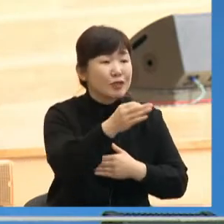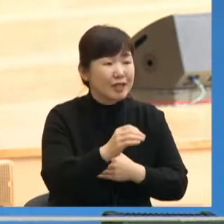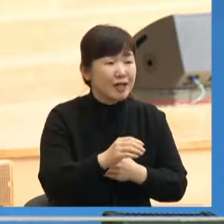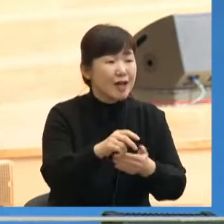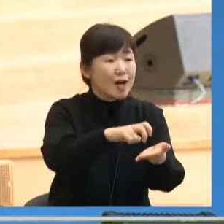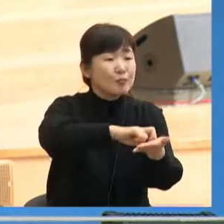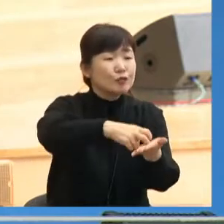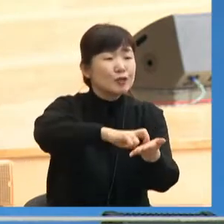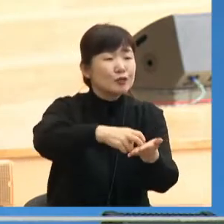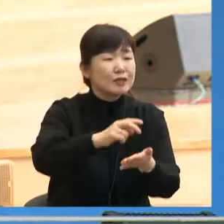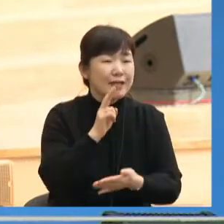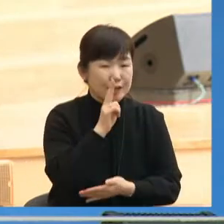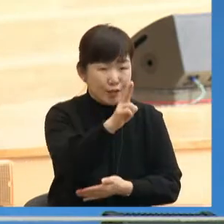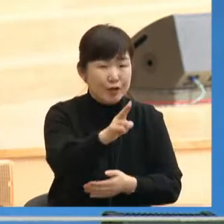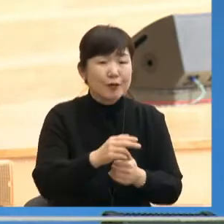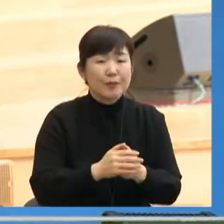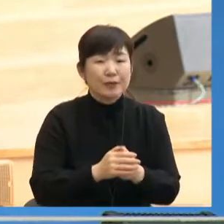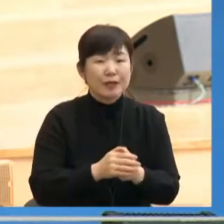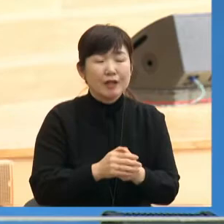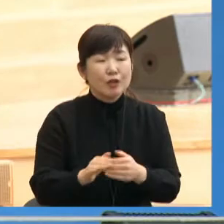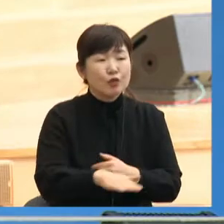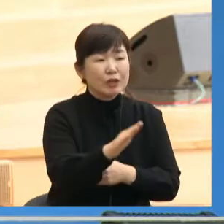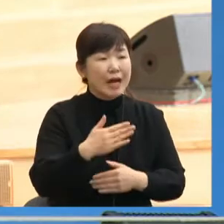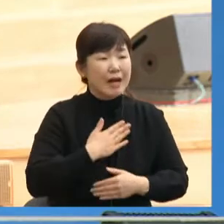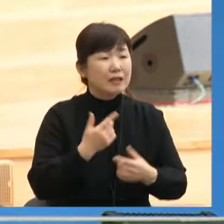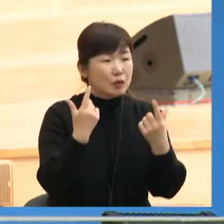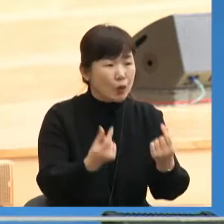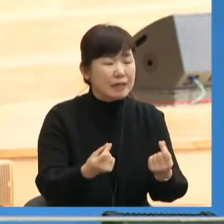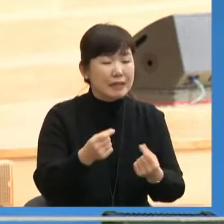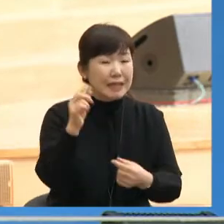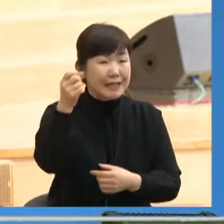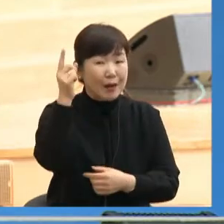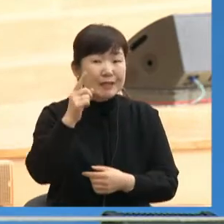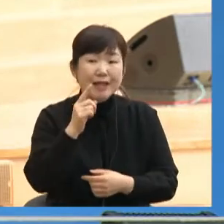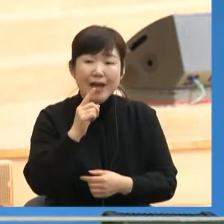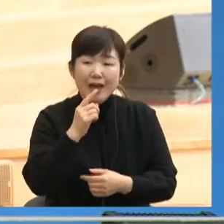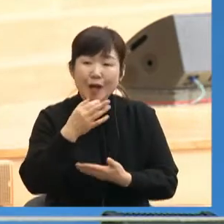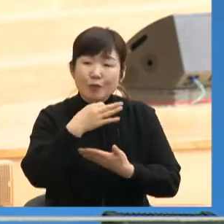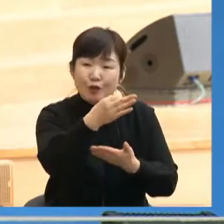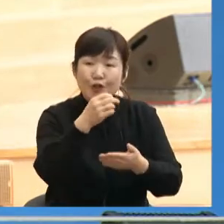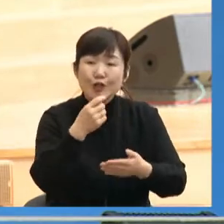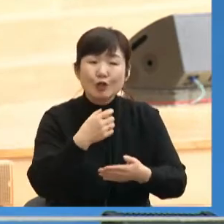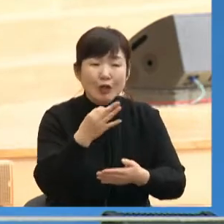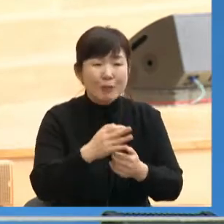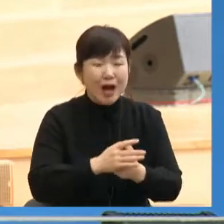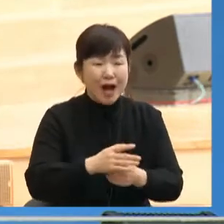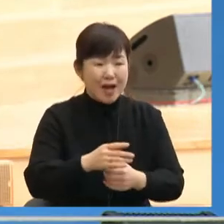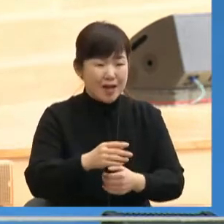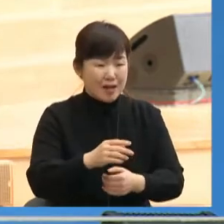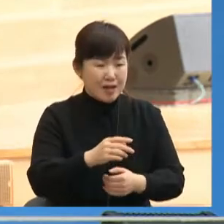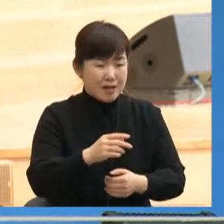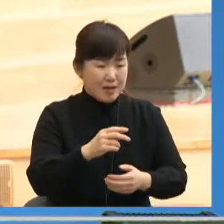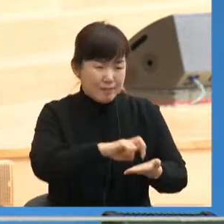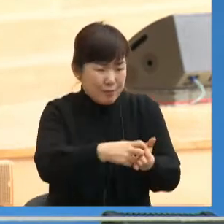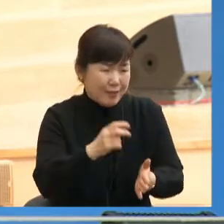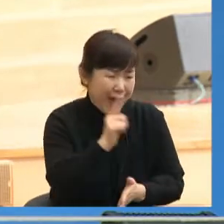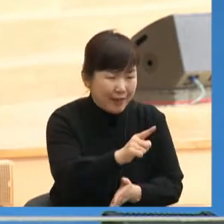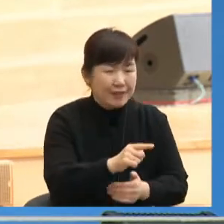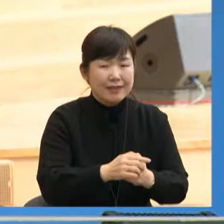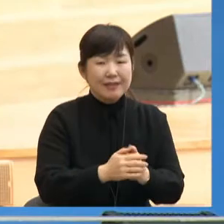무비보셋이요. 여러분 우리가 아는 것처럼 다윗의 부르는 소리에는 울림이 있었을 거예요. 무비보셋! 이렇게 하지